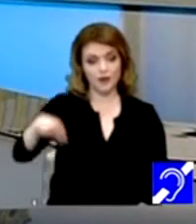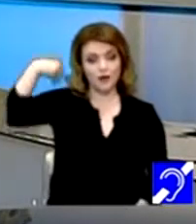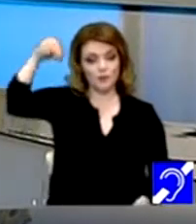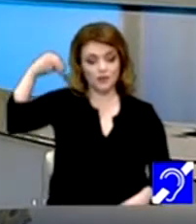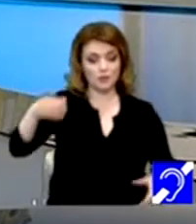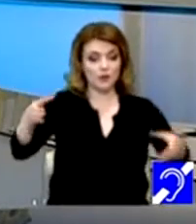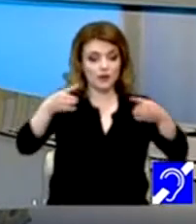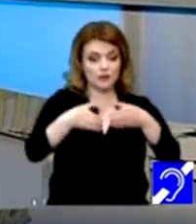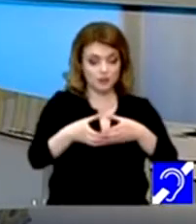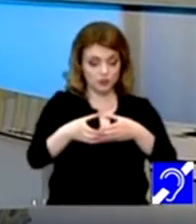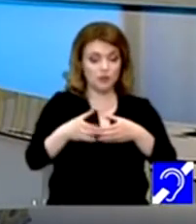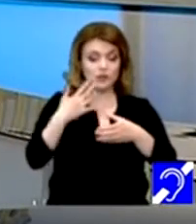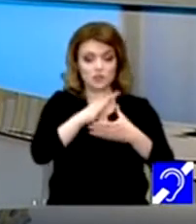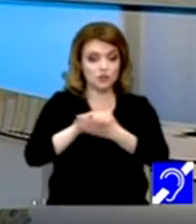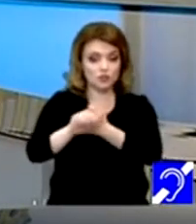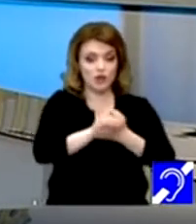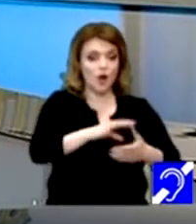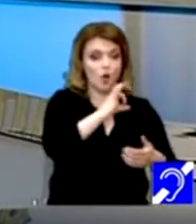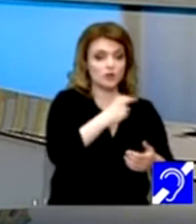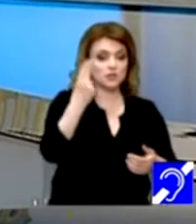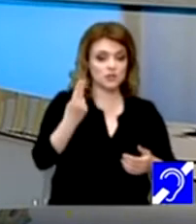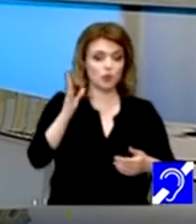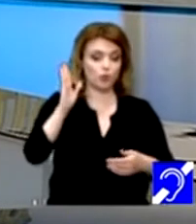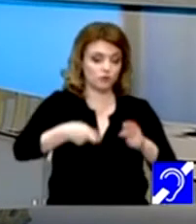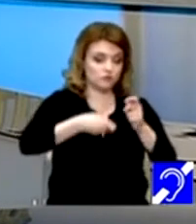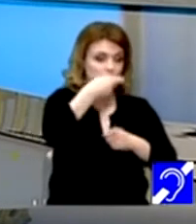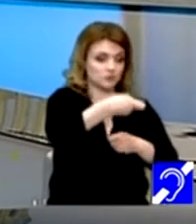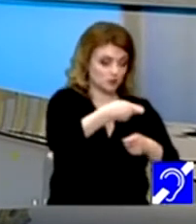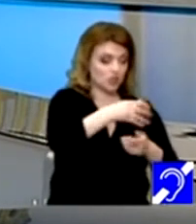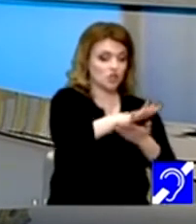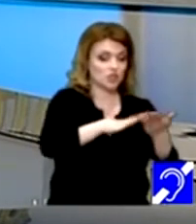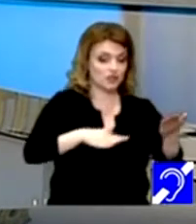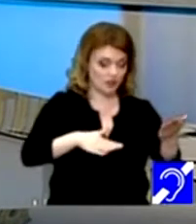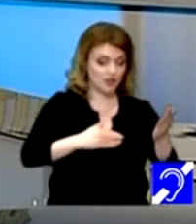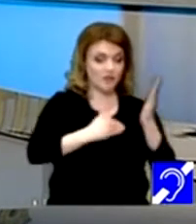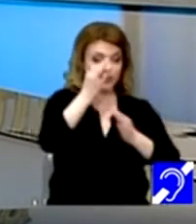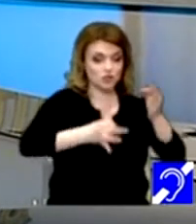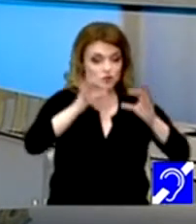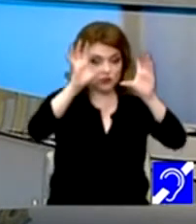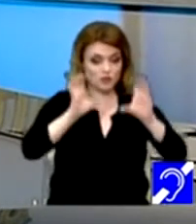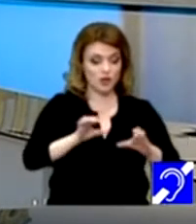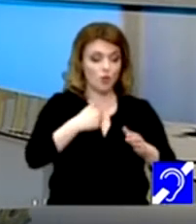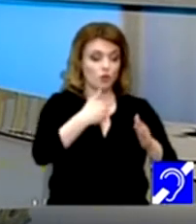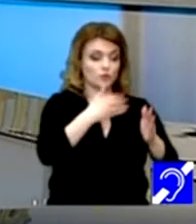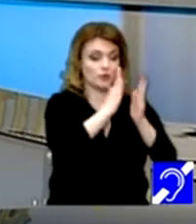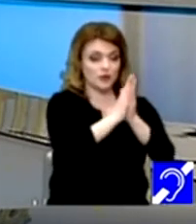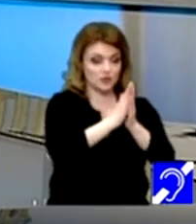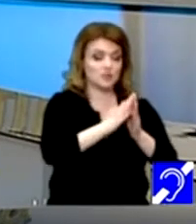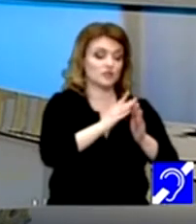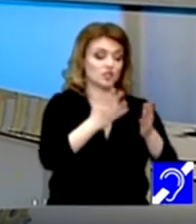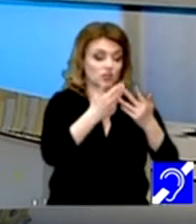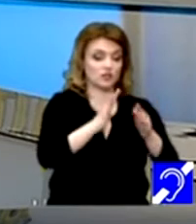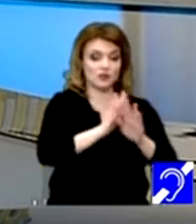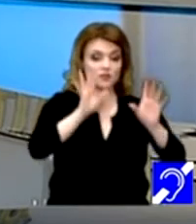Președintele Partidului Unității Naționale, Octavian Țicu, va depune o sesizare la Curtea Constituțională prin care va cere să fie declarată